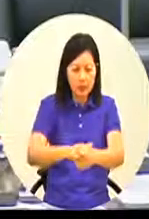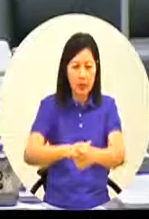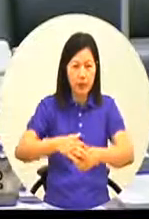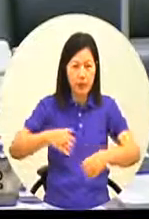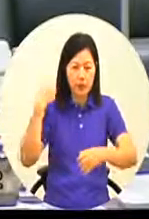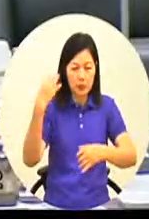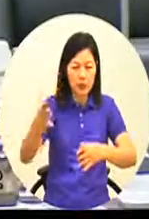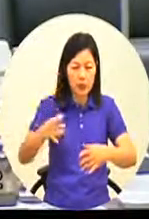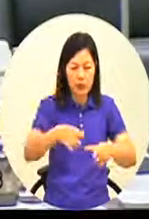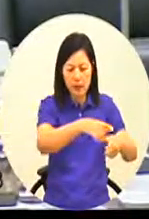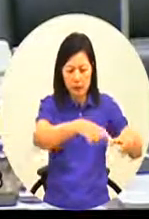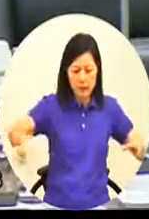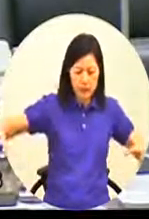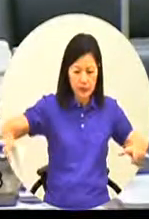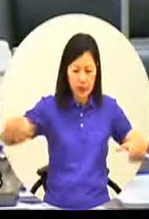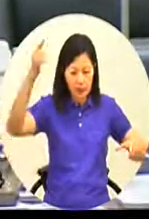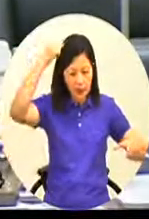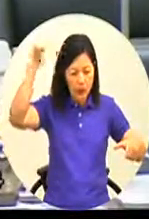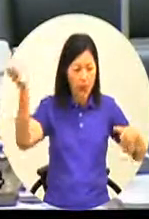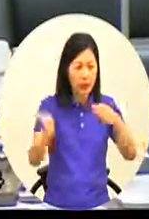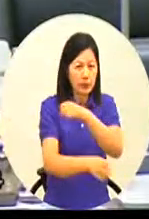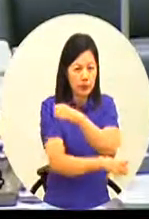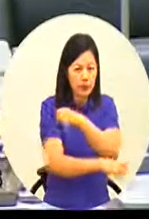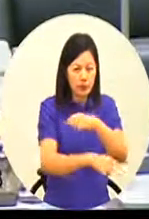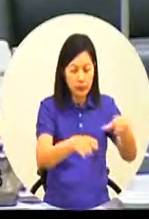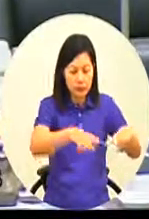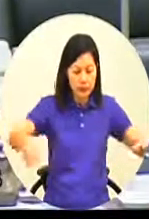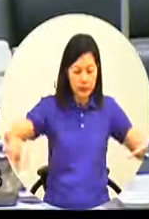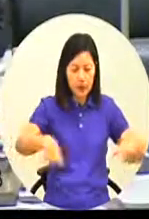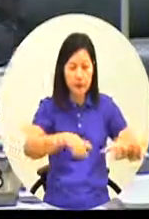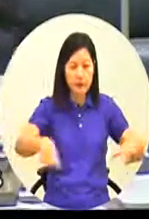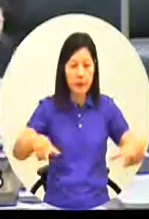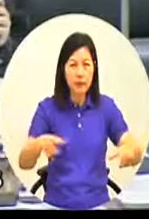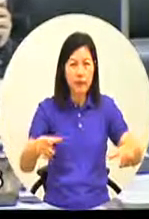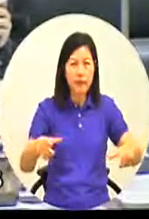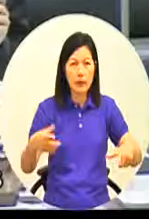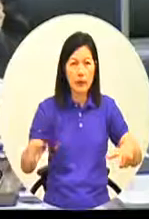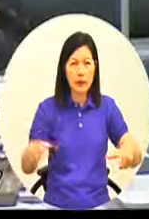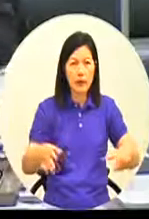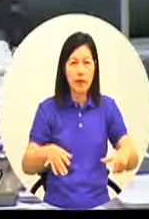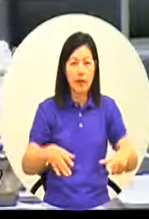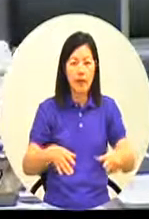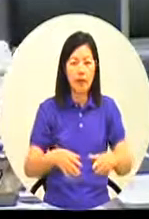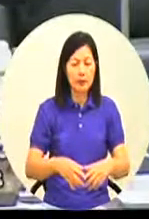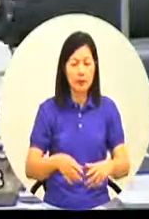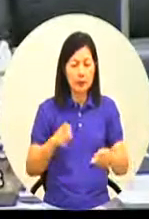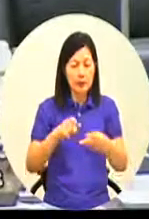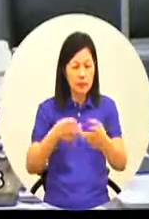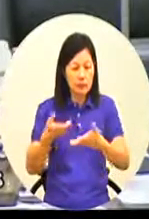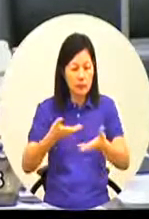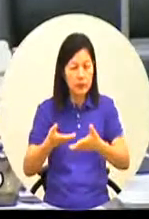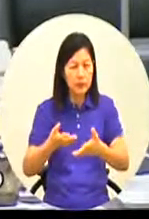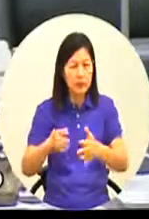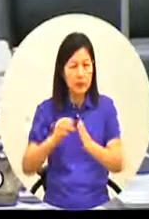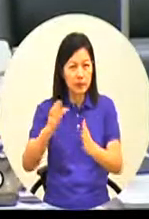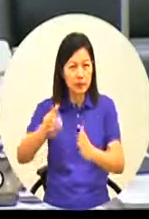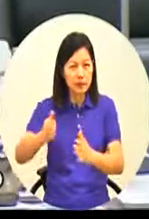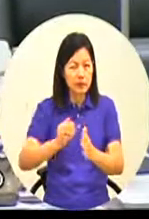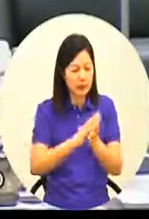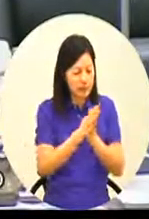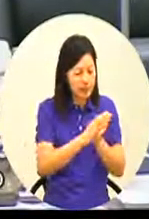头到尾哈，袂使干那讲赞助因家面头前一条尔。主席，和干部局长去拜托因，要回馈社区